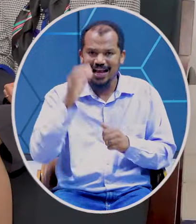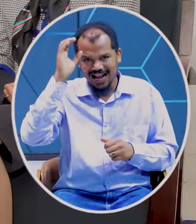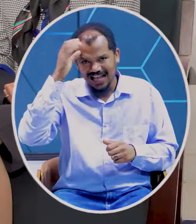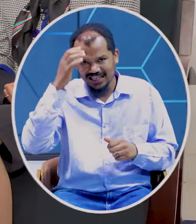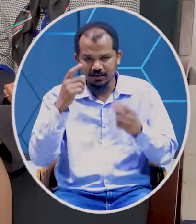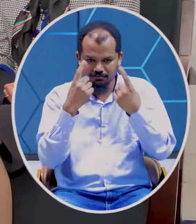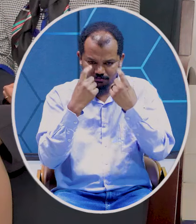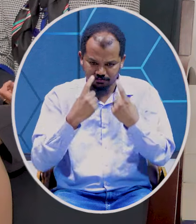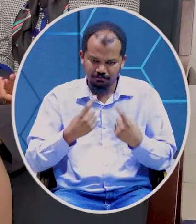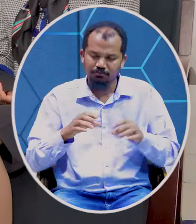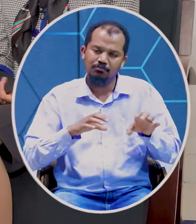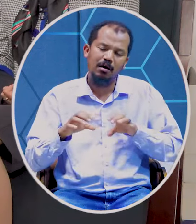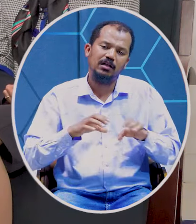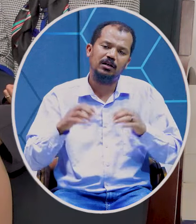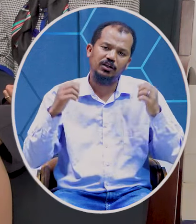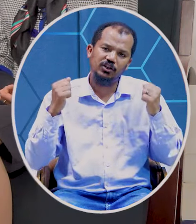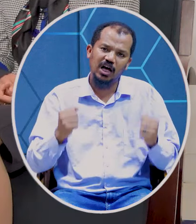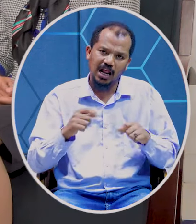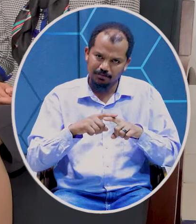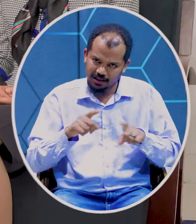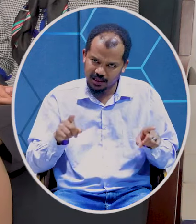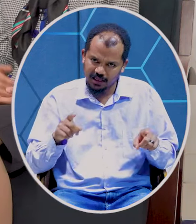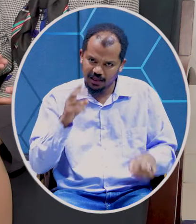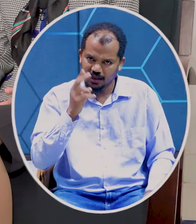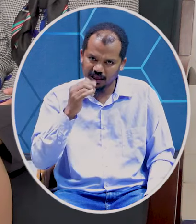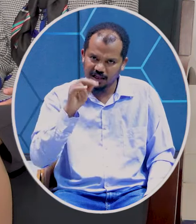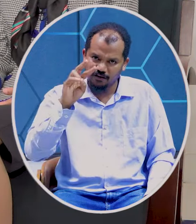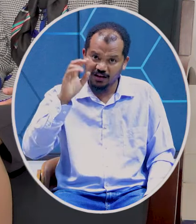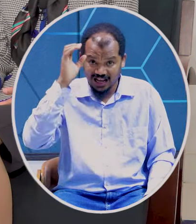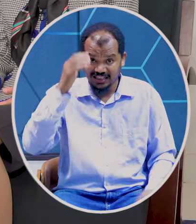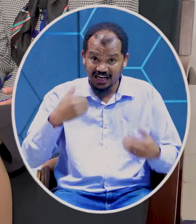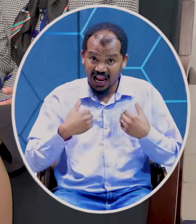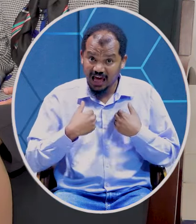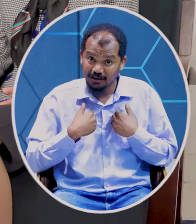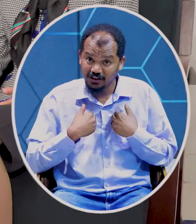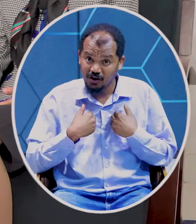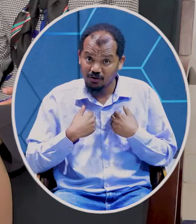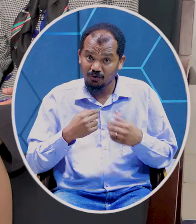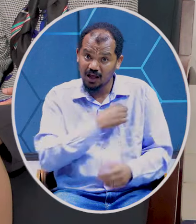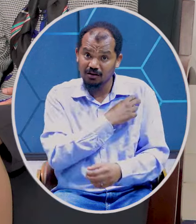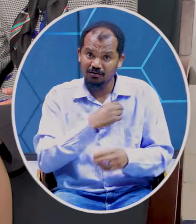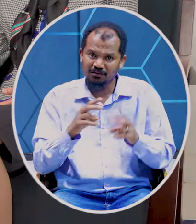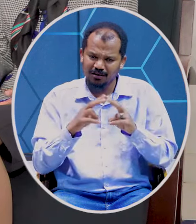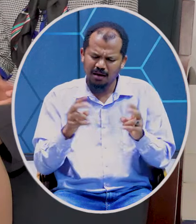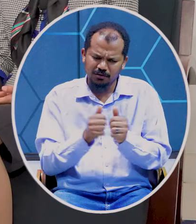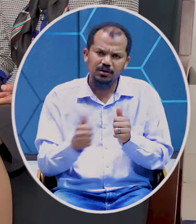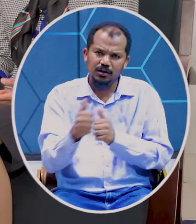ካንሰር ምርመራ ማድረግ ይቻላል። በተለይ ኤችአይቪ ካንሰር ያለባቸው ታካሚዎች በጣም ቅድሚያ የሚሰጣቸው